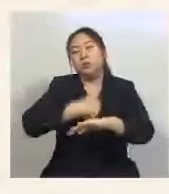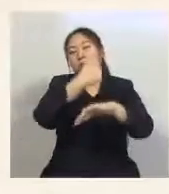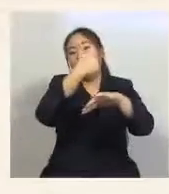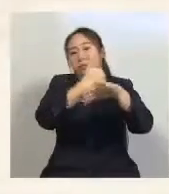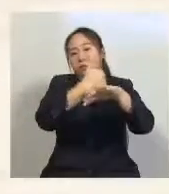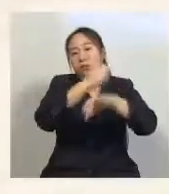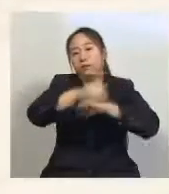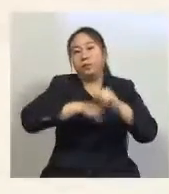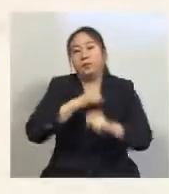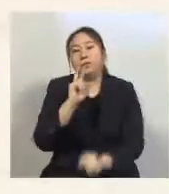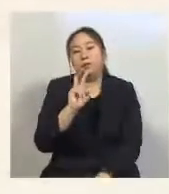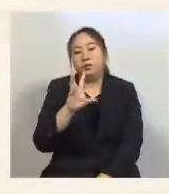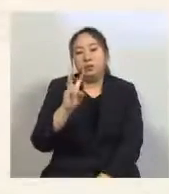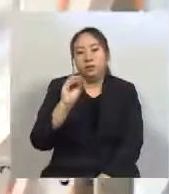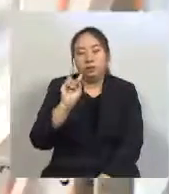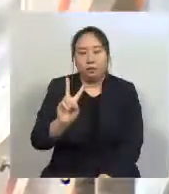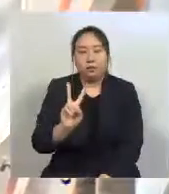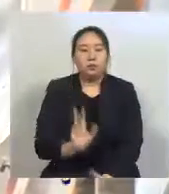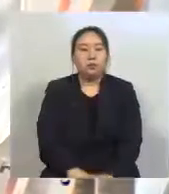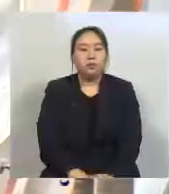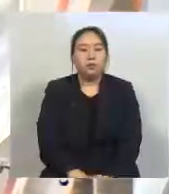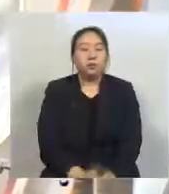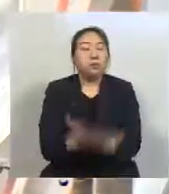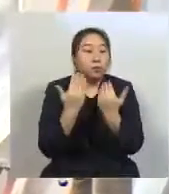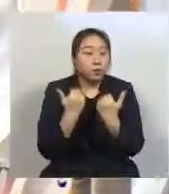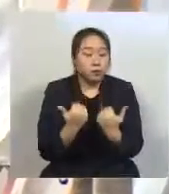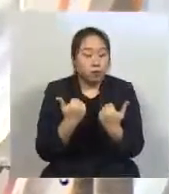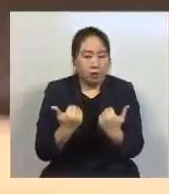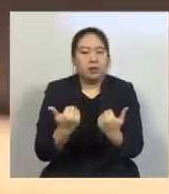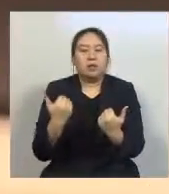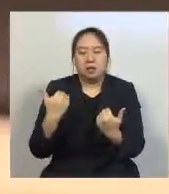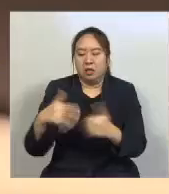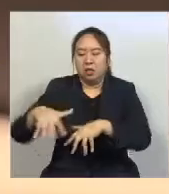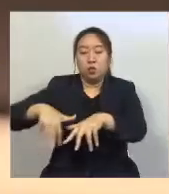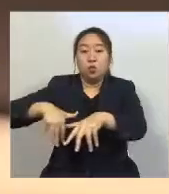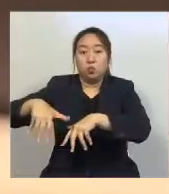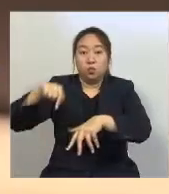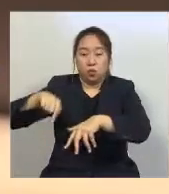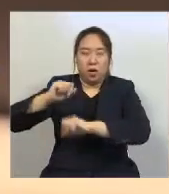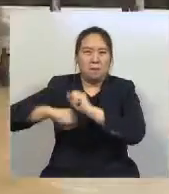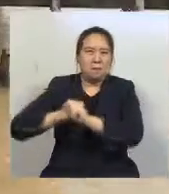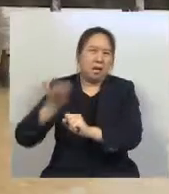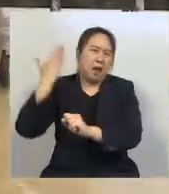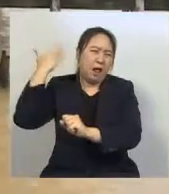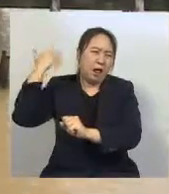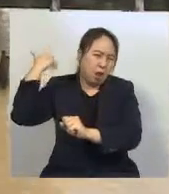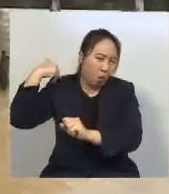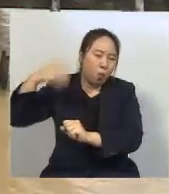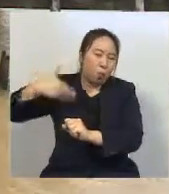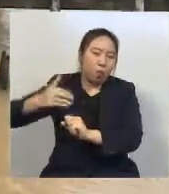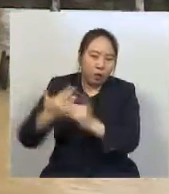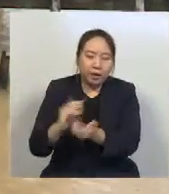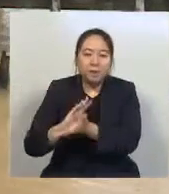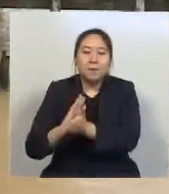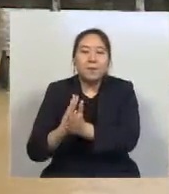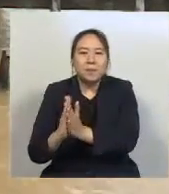ราช2562แม้ว่าในปัจจุบันจะมีความเปลี่ยนแปลงไปอย่างมากจากเมื่อหลายสิบปีก่อนทั้งการก่อสร้างแนวขันกั้